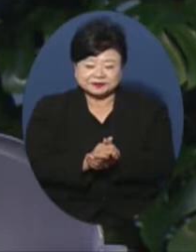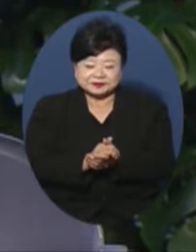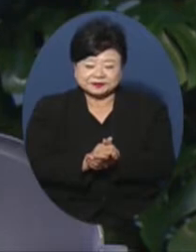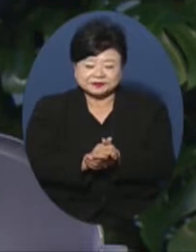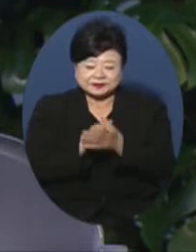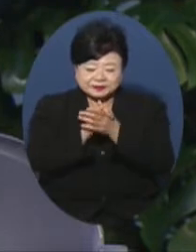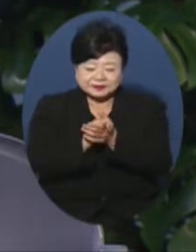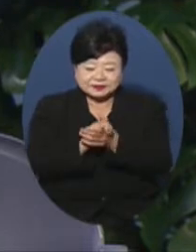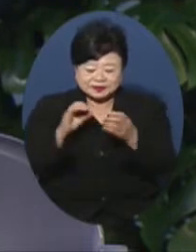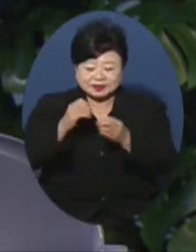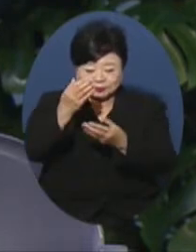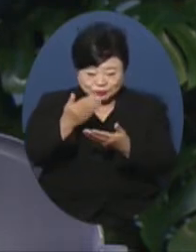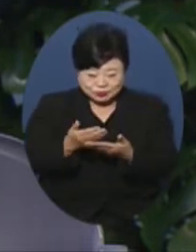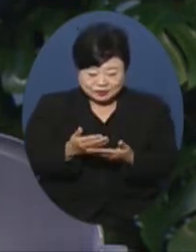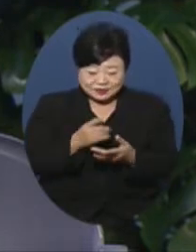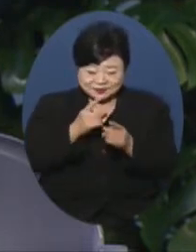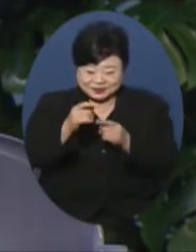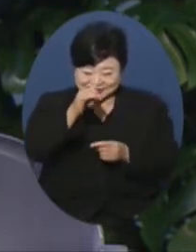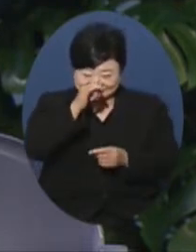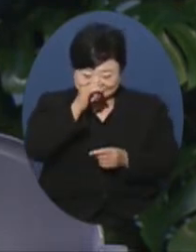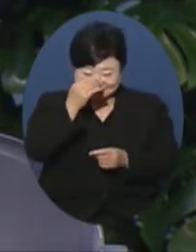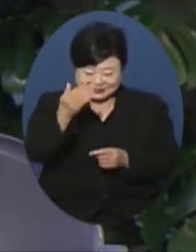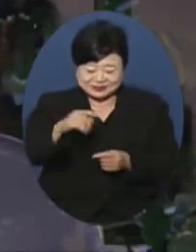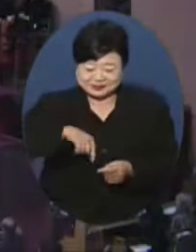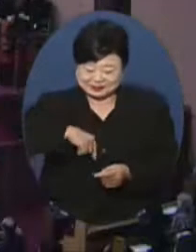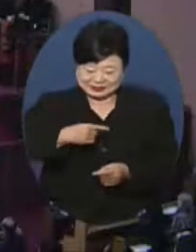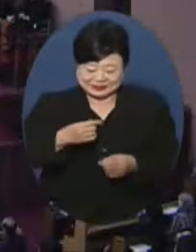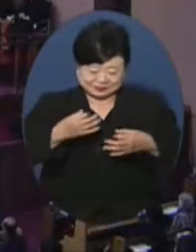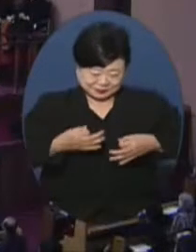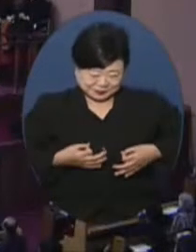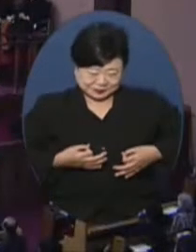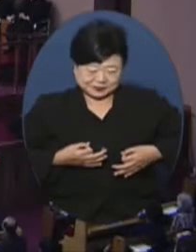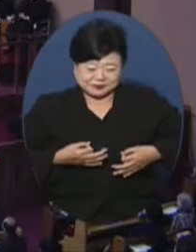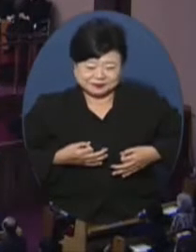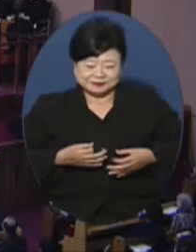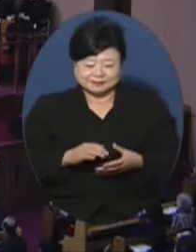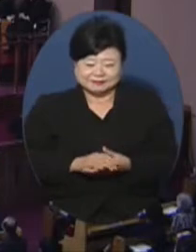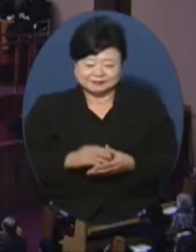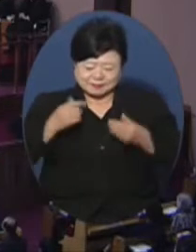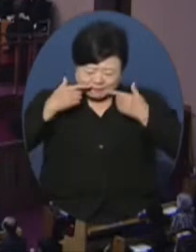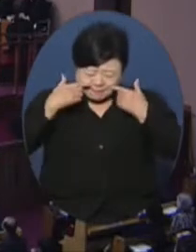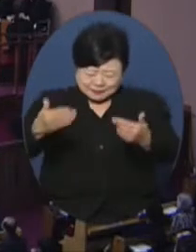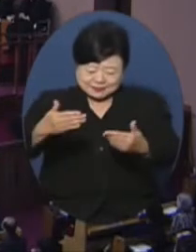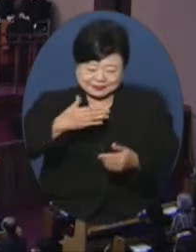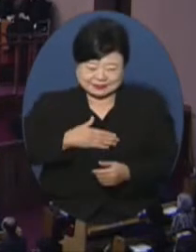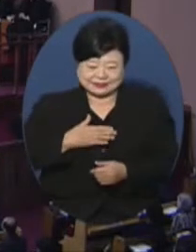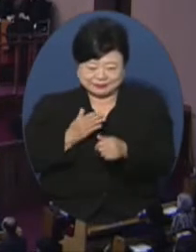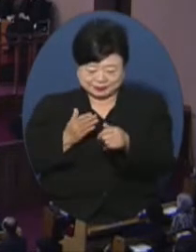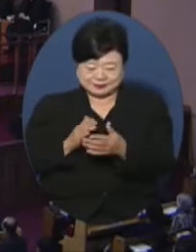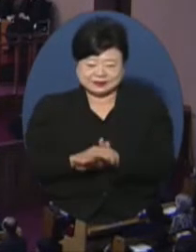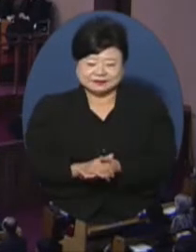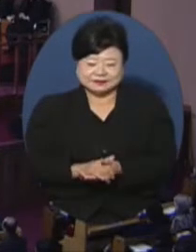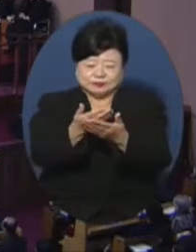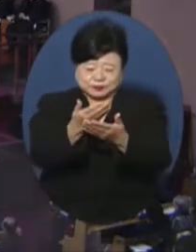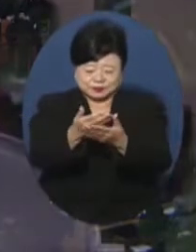항상 기도를 응답한다고 여러분 자신을 보고 확신을 가지십시오.